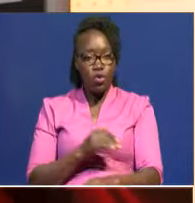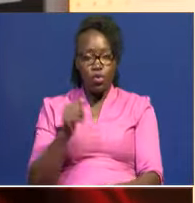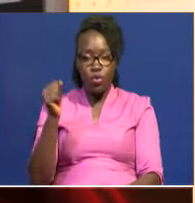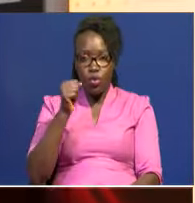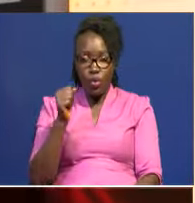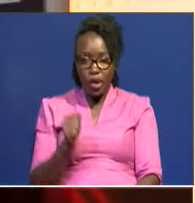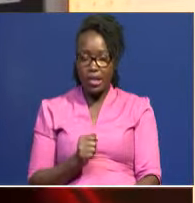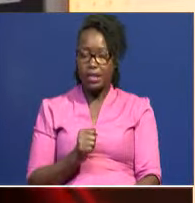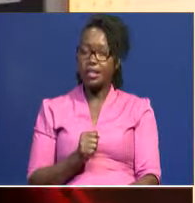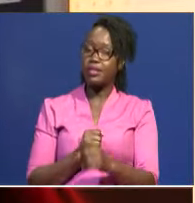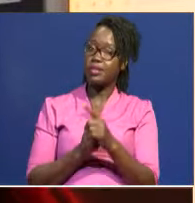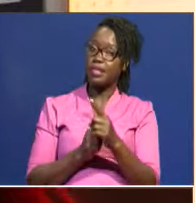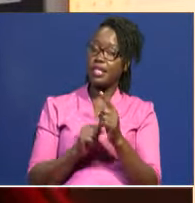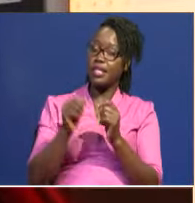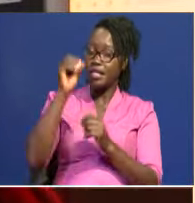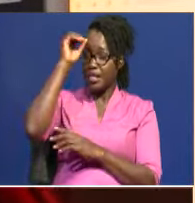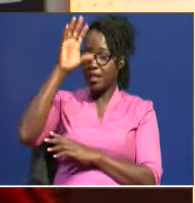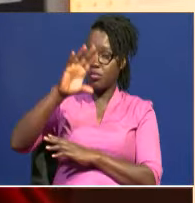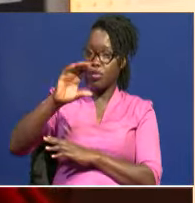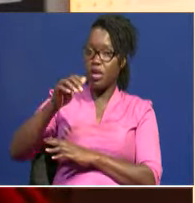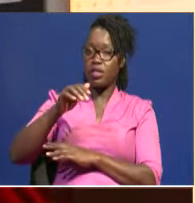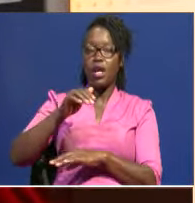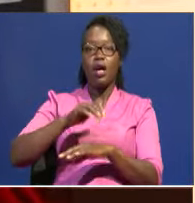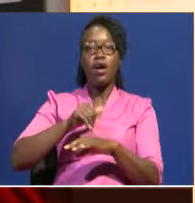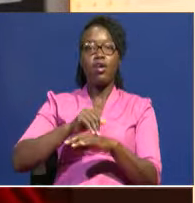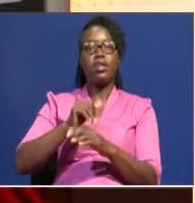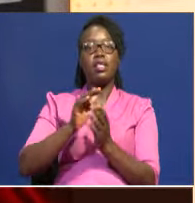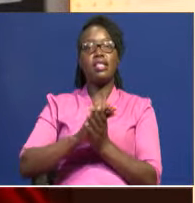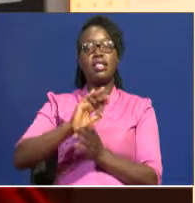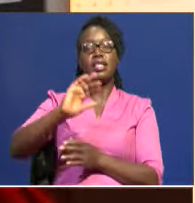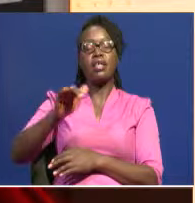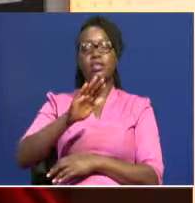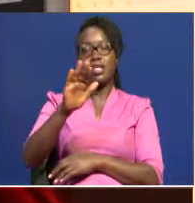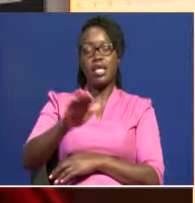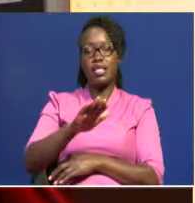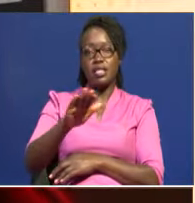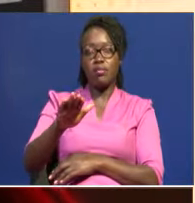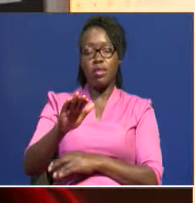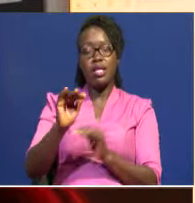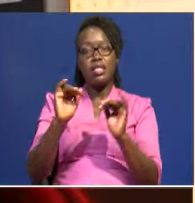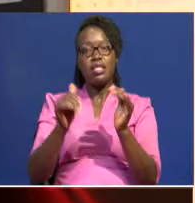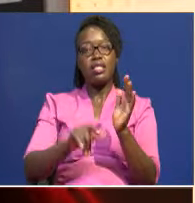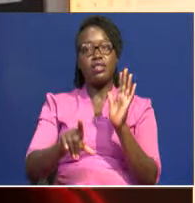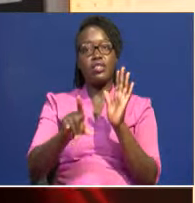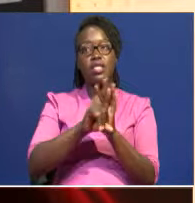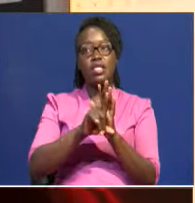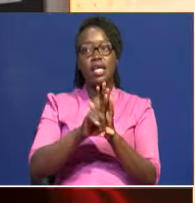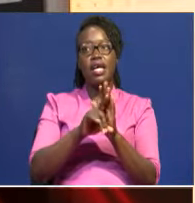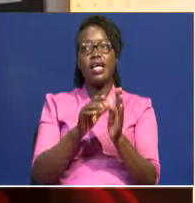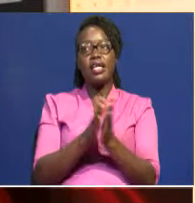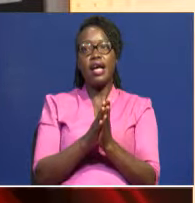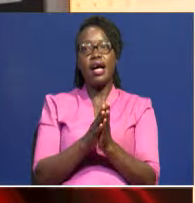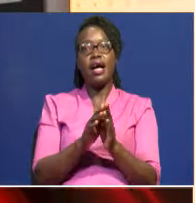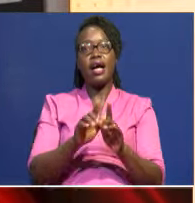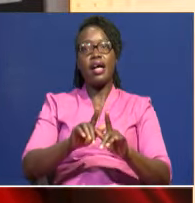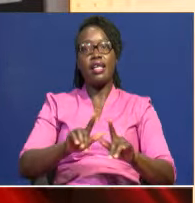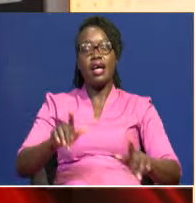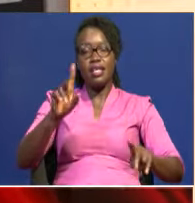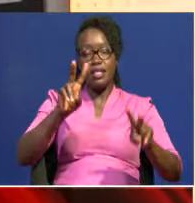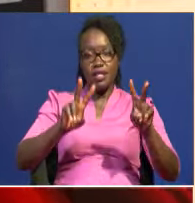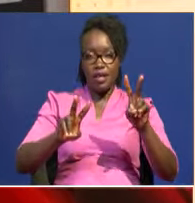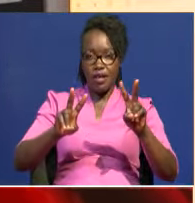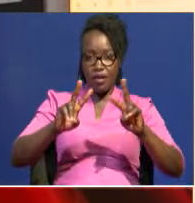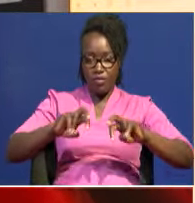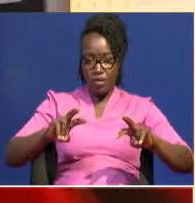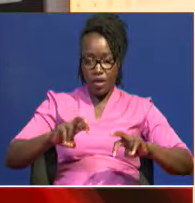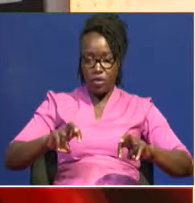Kiama Kiama katika kaunti ya Kiambu wametoa wito kwa bunge la kaunti hiyo kuangazia upya sheria ya kukadiria thamani ya ardhi. Hii ni baada